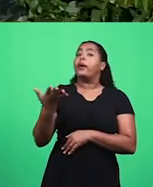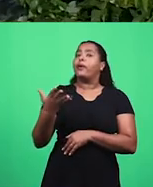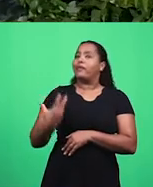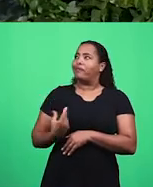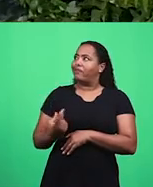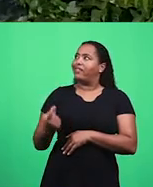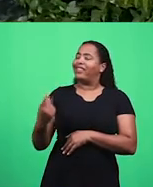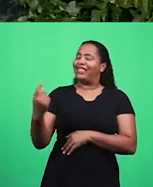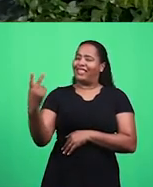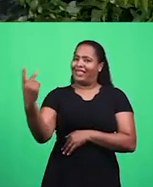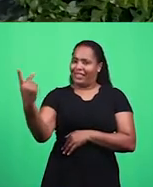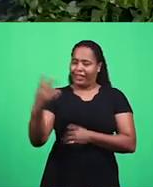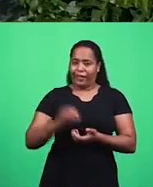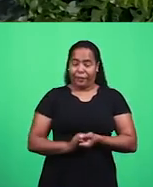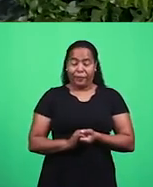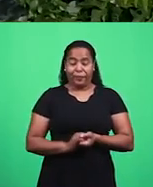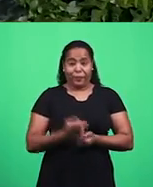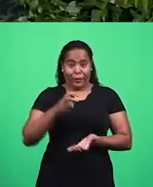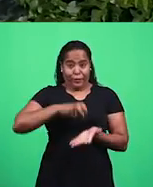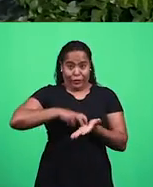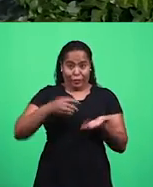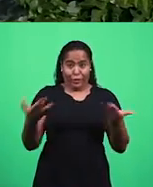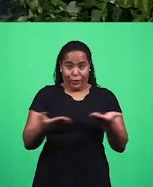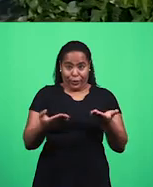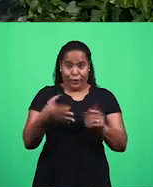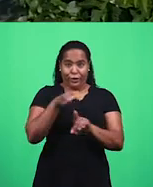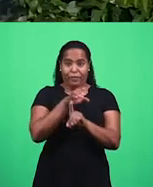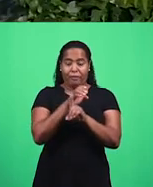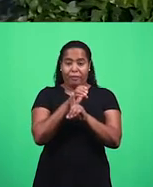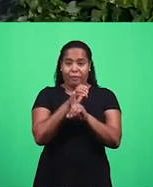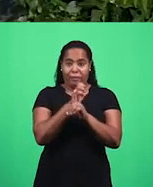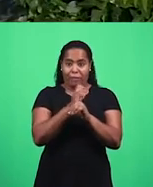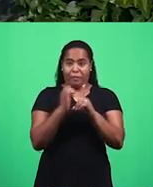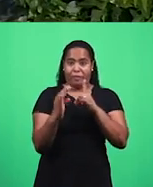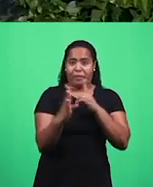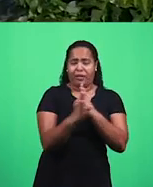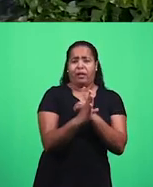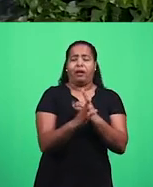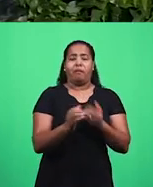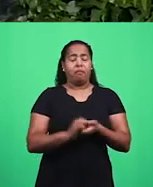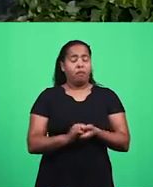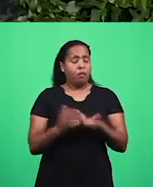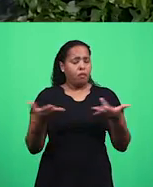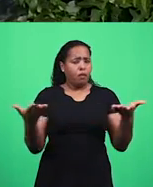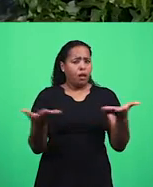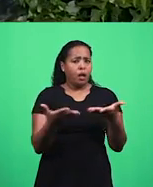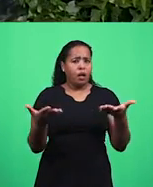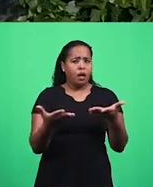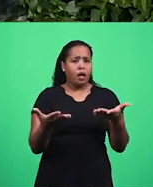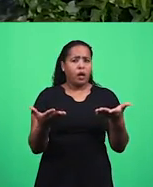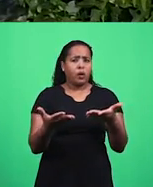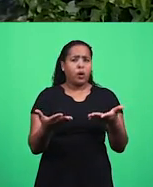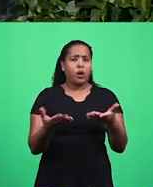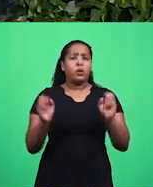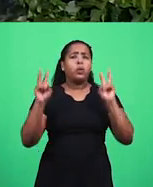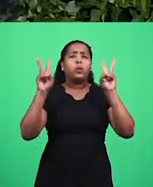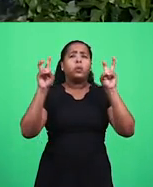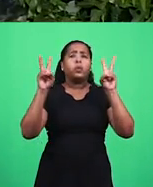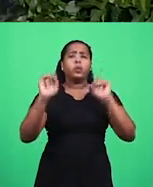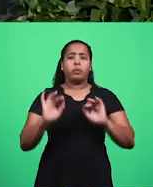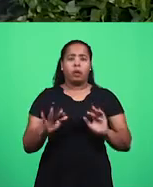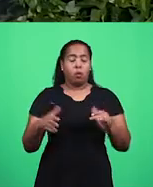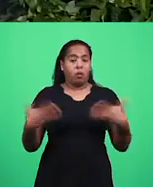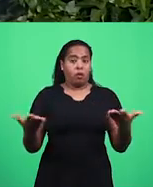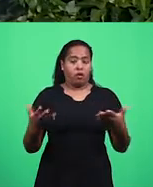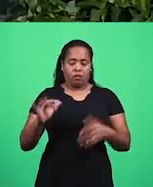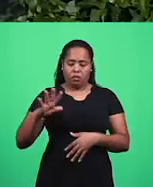А другая – это вечная жизнь. Мы сегодня изучали это на воскресной библейской школе, но сейчас я хотел